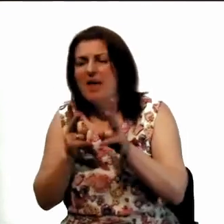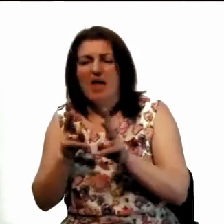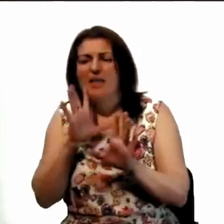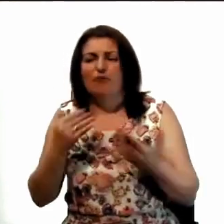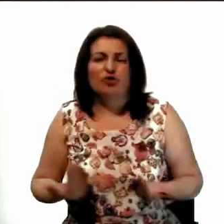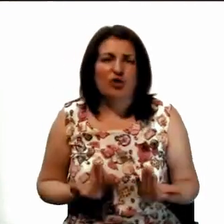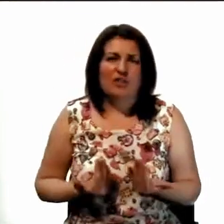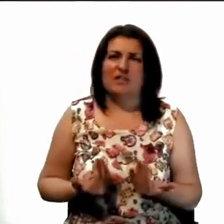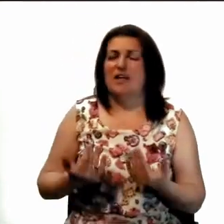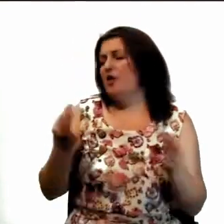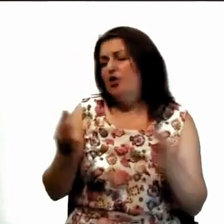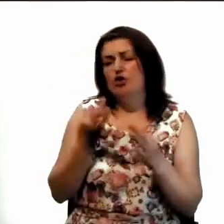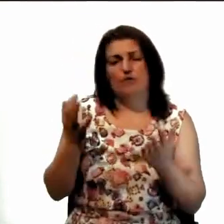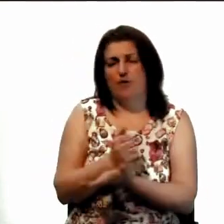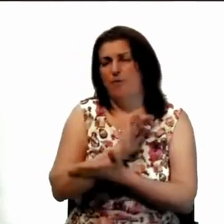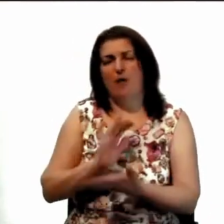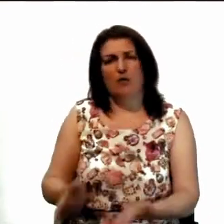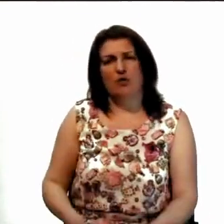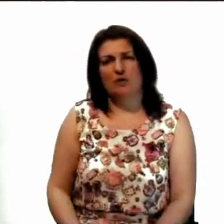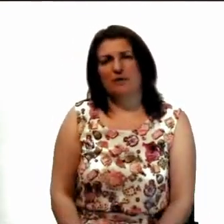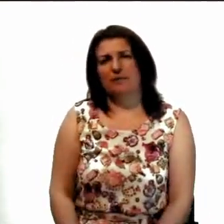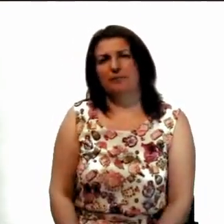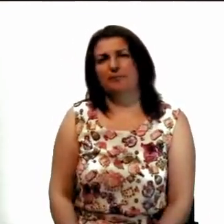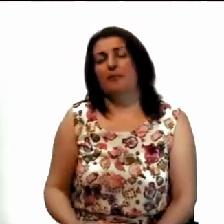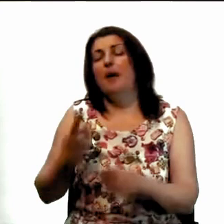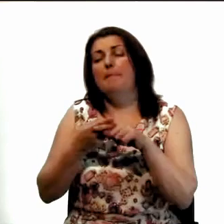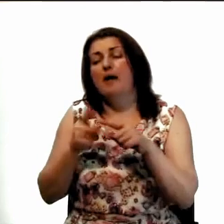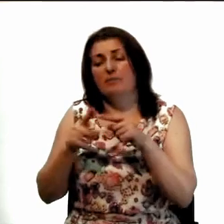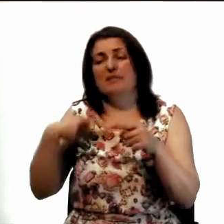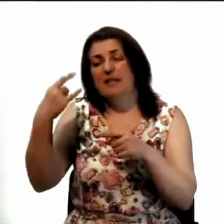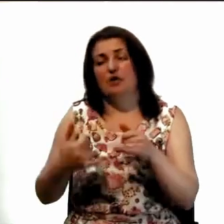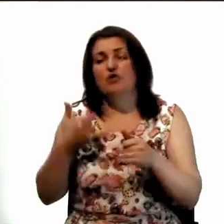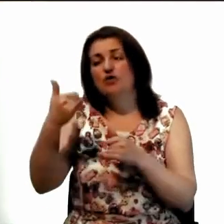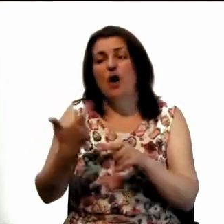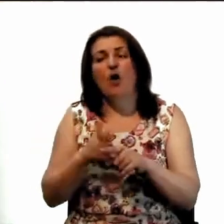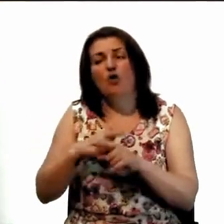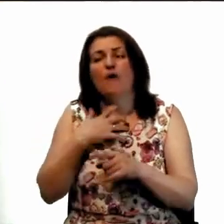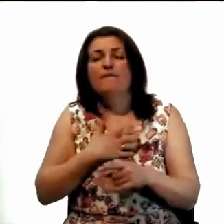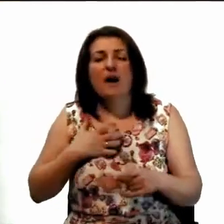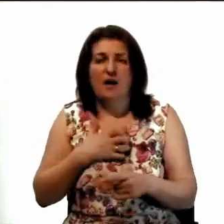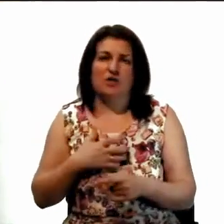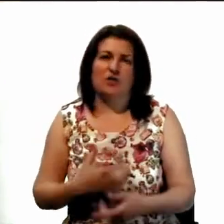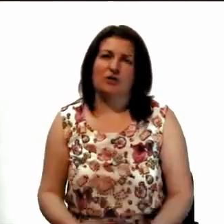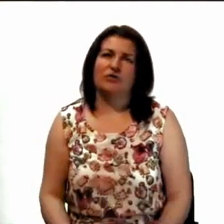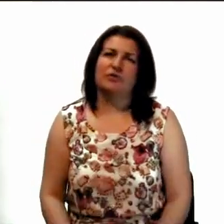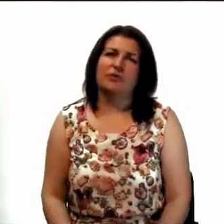жизни ничего не получится. Поэтому следующий шаг очень важен.